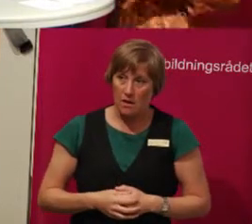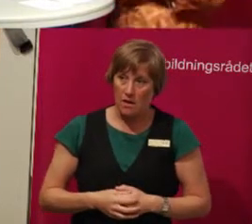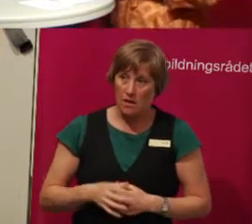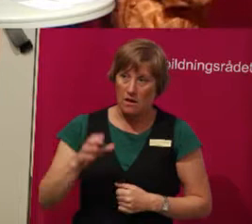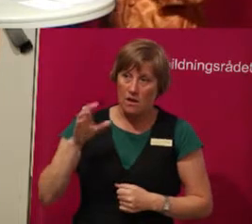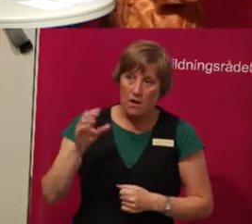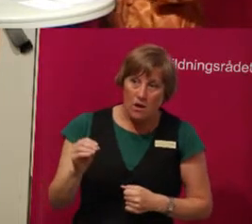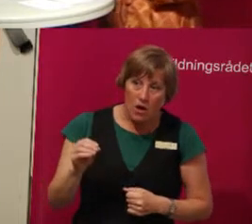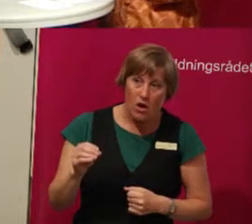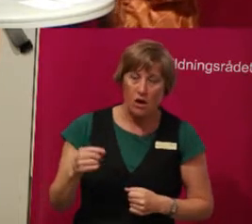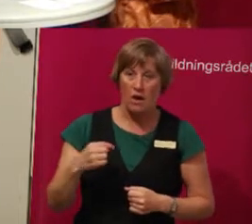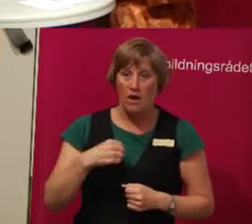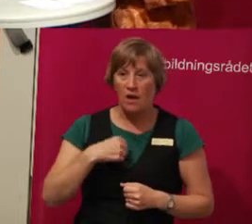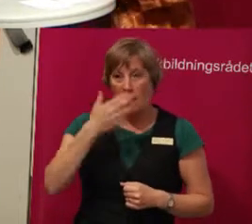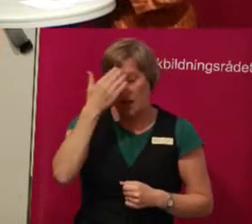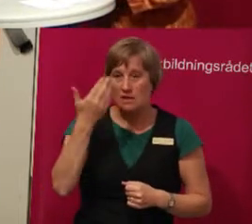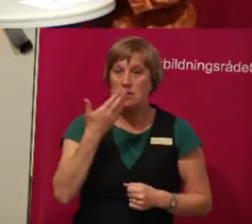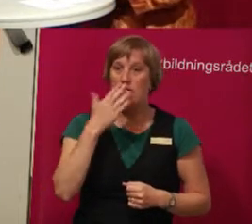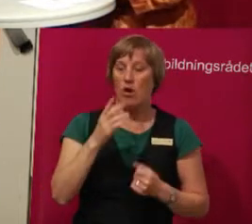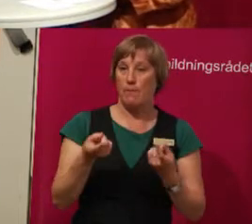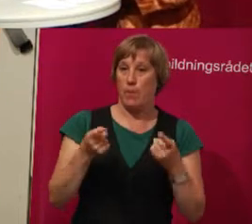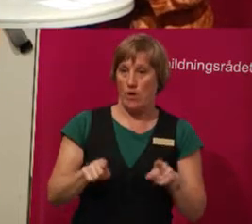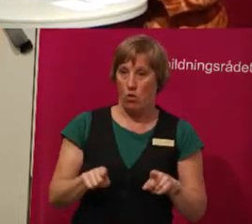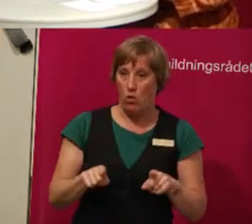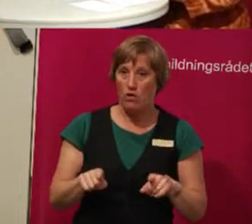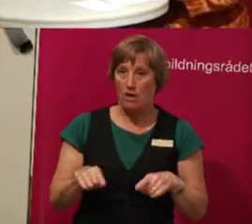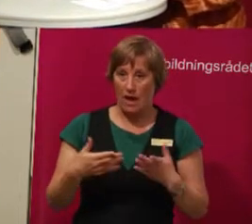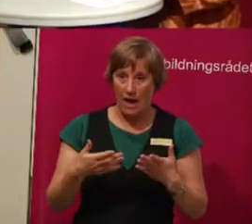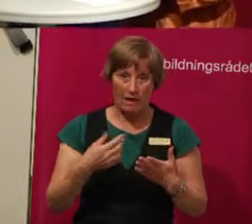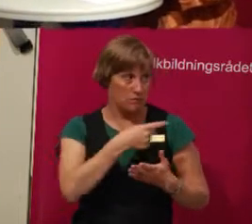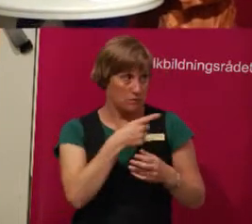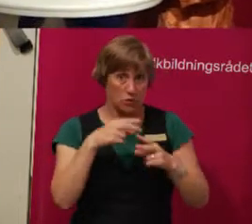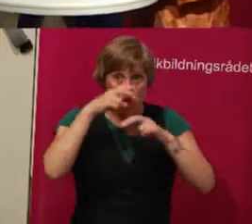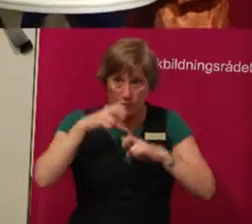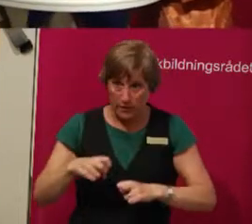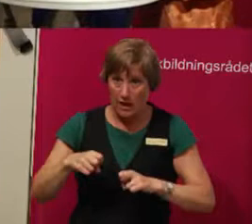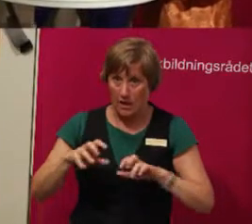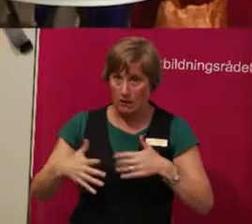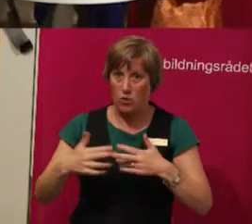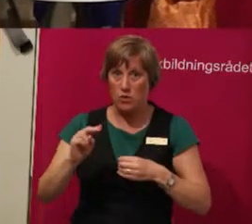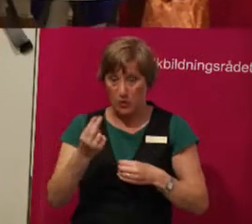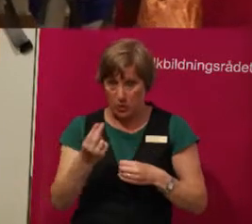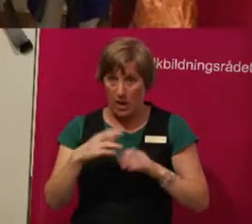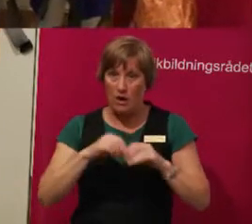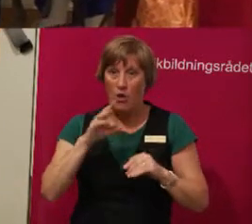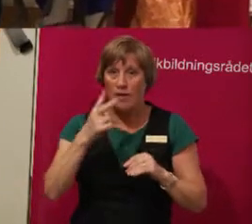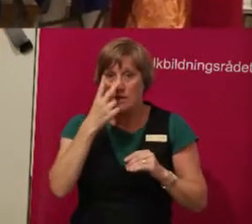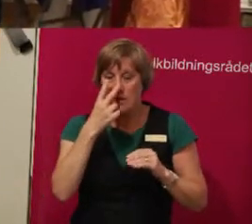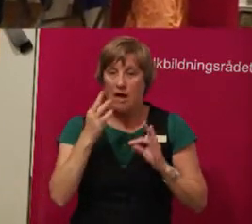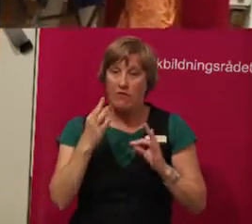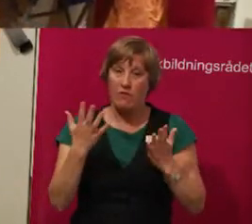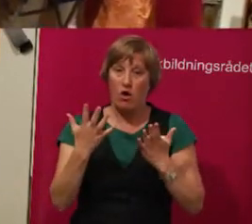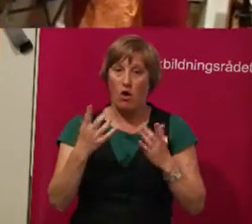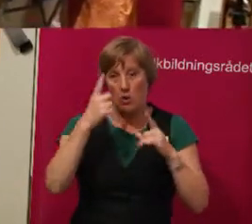Det sista som kan jag svara på direkt, därför det är ju bland annat det som är studien nu. Studien nu handlar ju om att dels att titta på vad